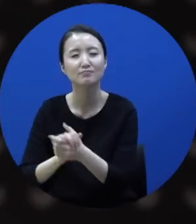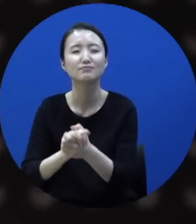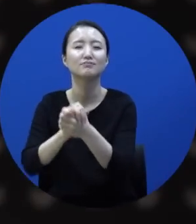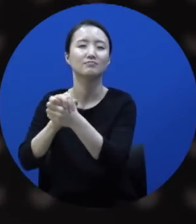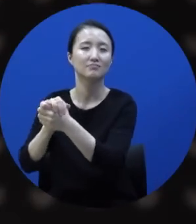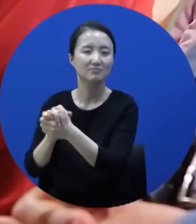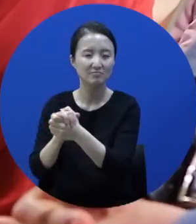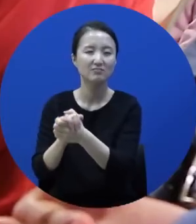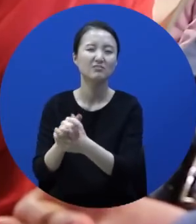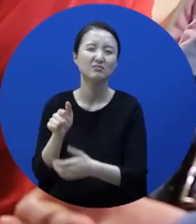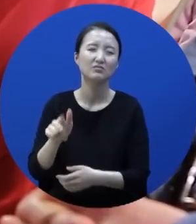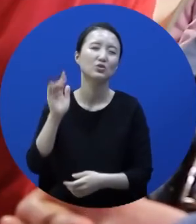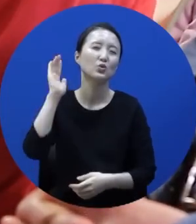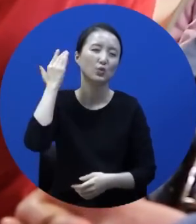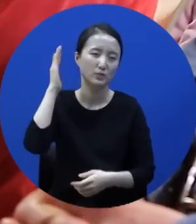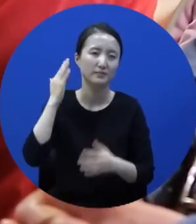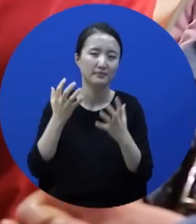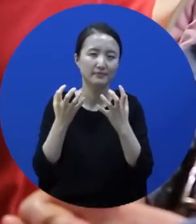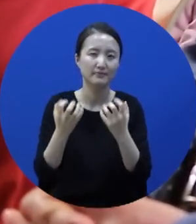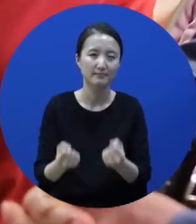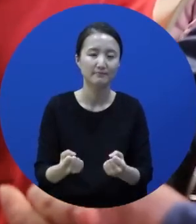그런 그림들이 생겨나고 있는 겁니다.